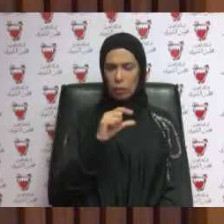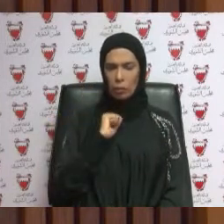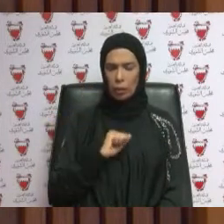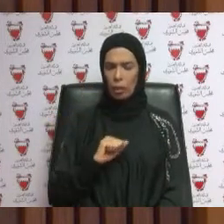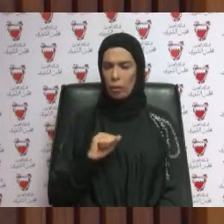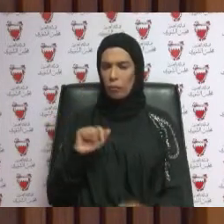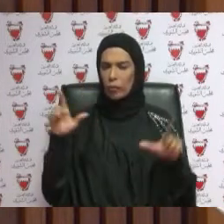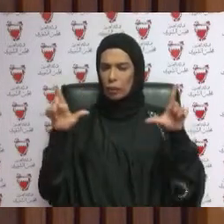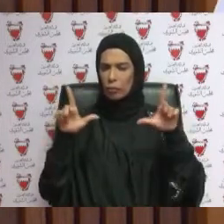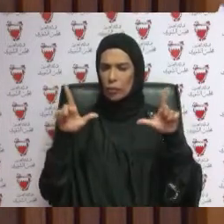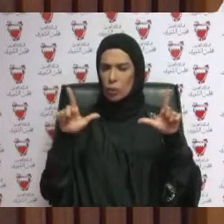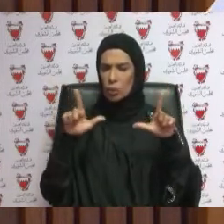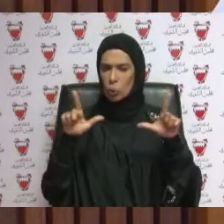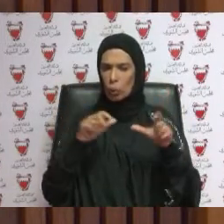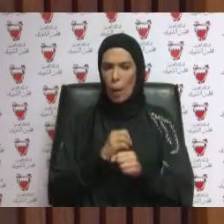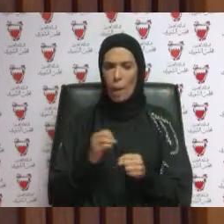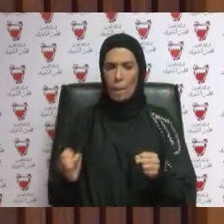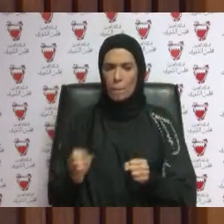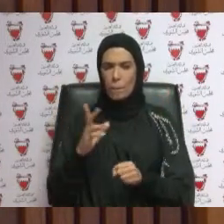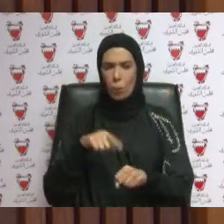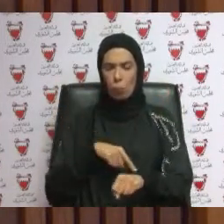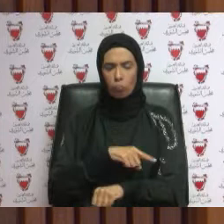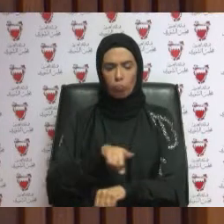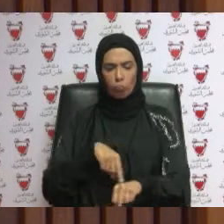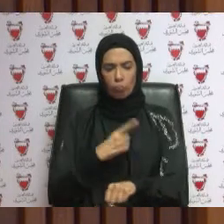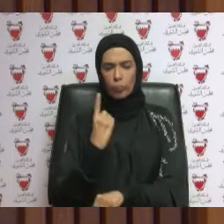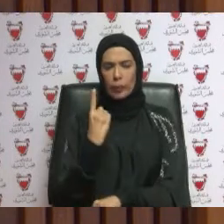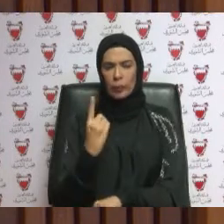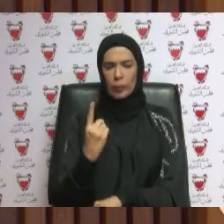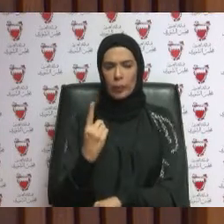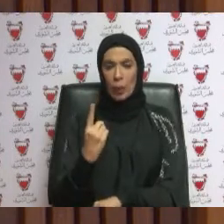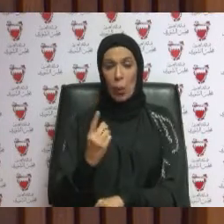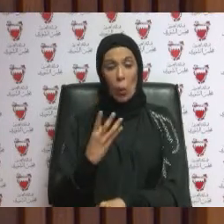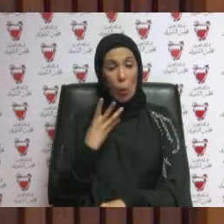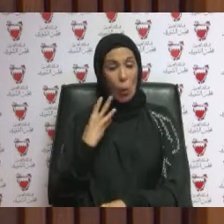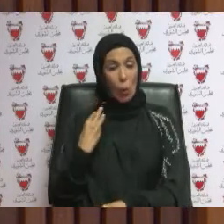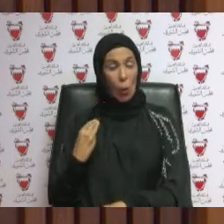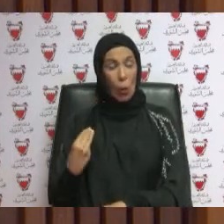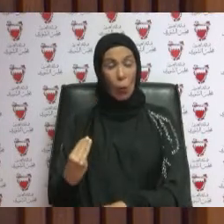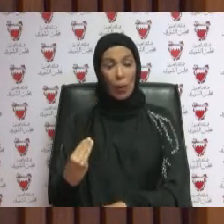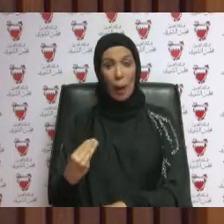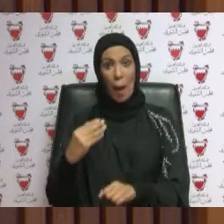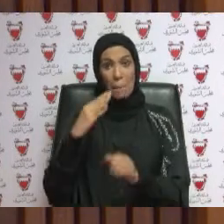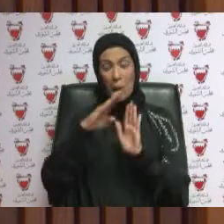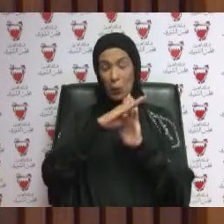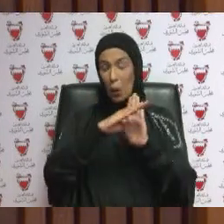هذا الموضوع، وكان لمدة ساعة وكان شيقا، ونحن يعني